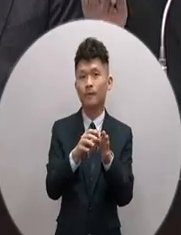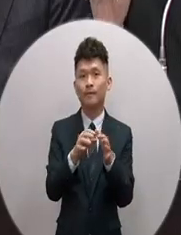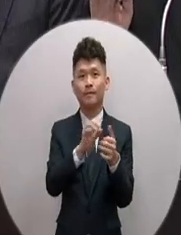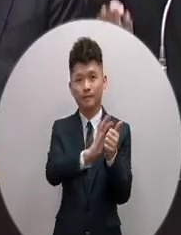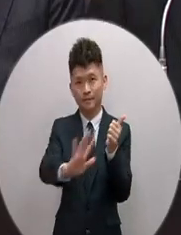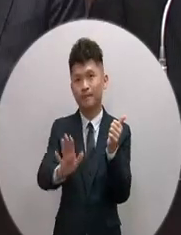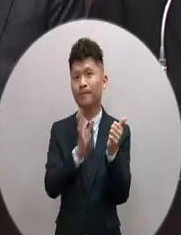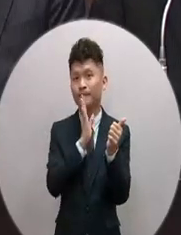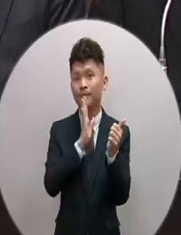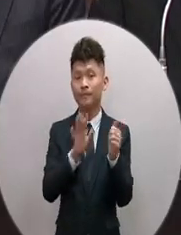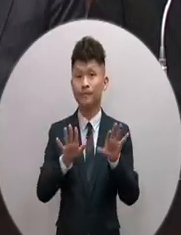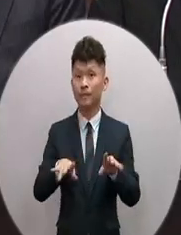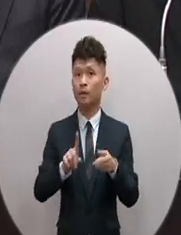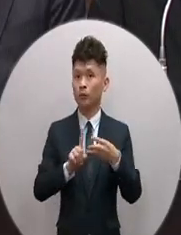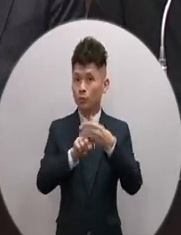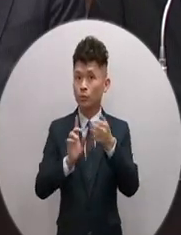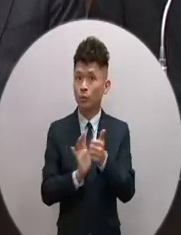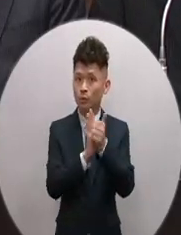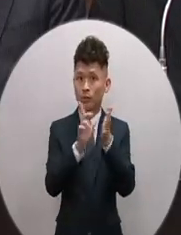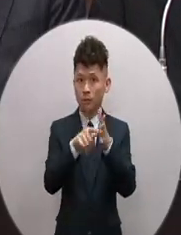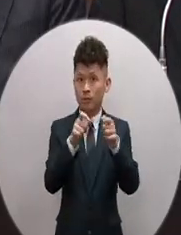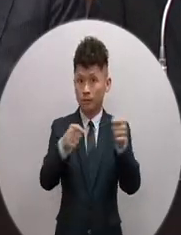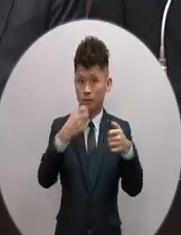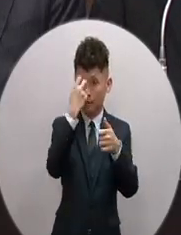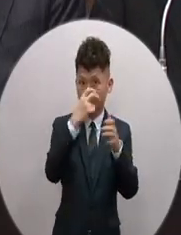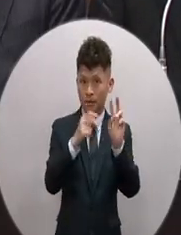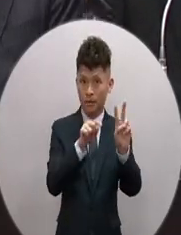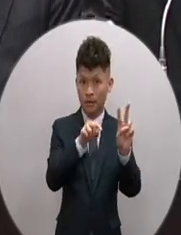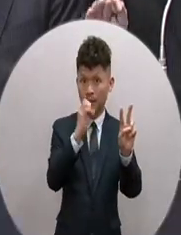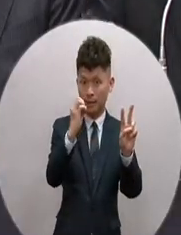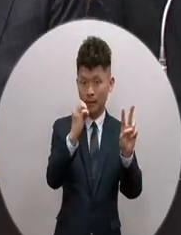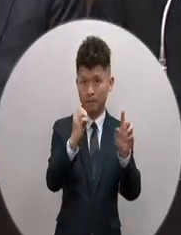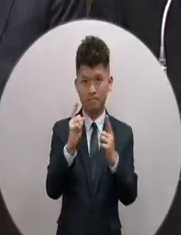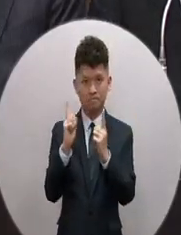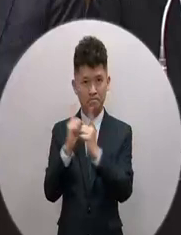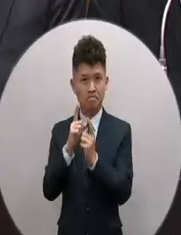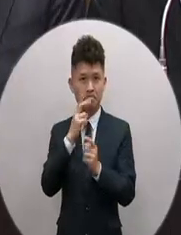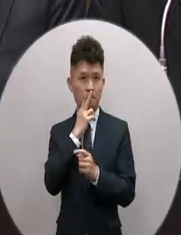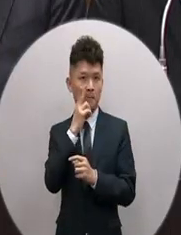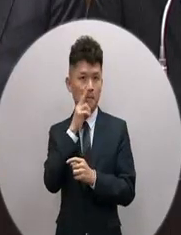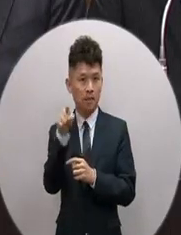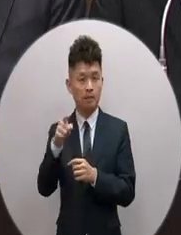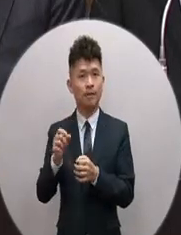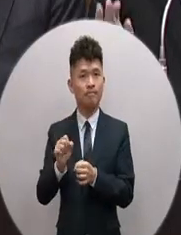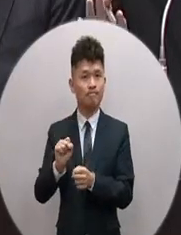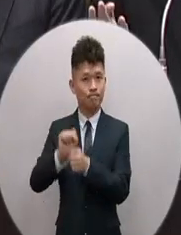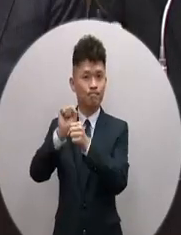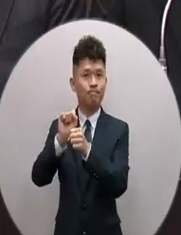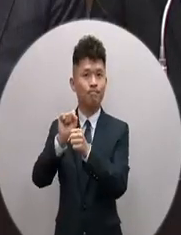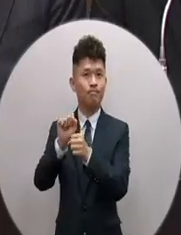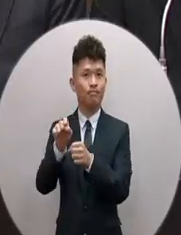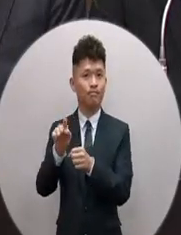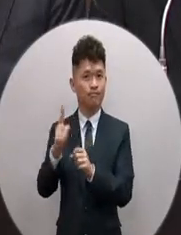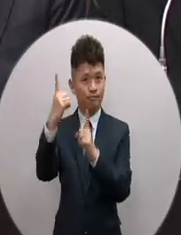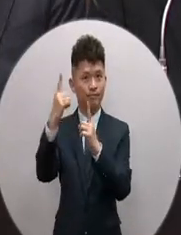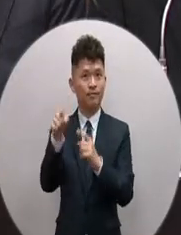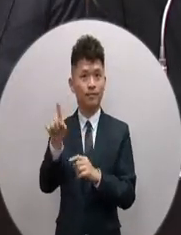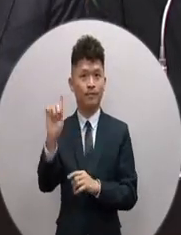因为我们现在主要是推动长照2.0，对烟呢有很大幅度的调涨啊，所以主要是这个因